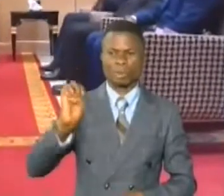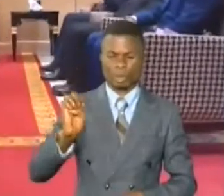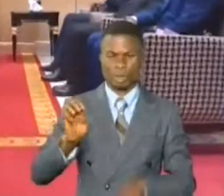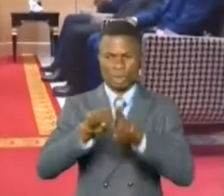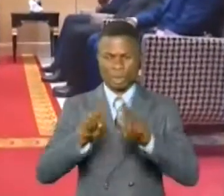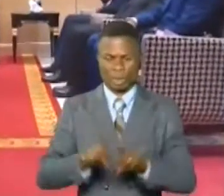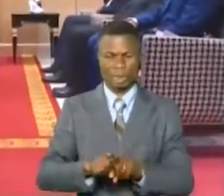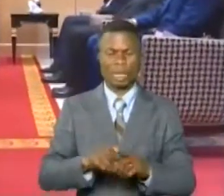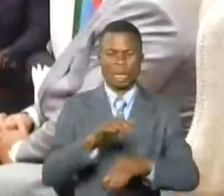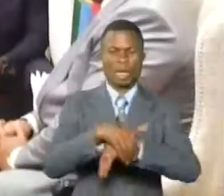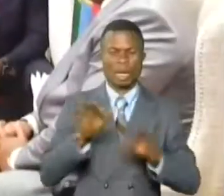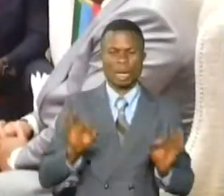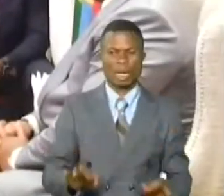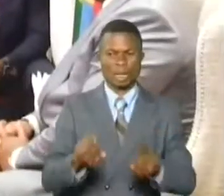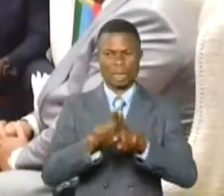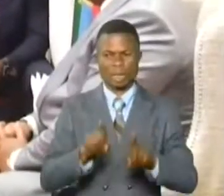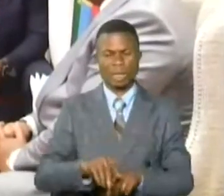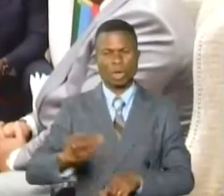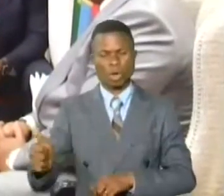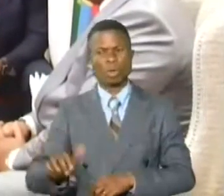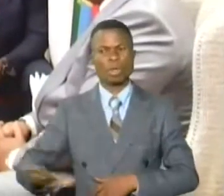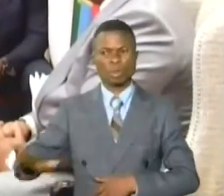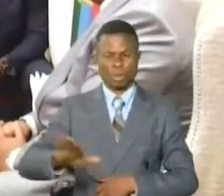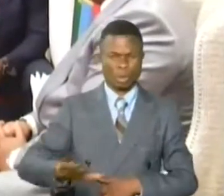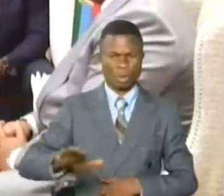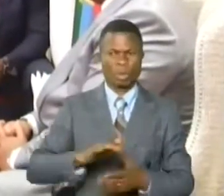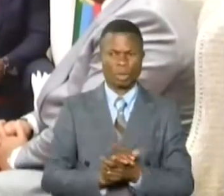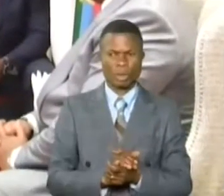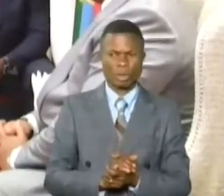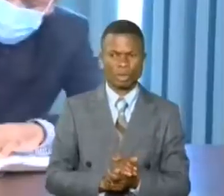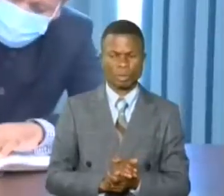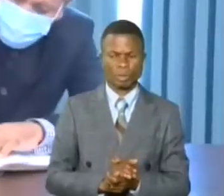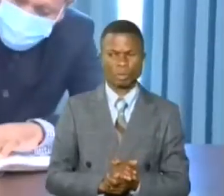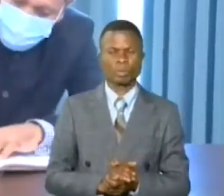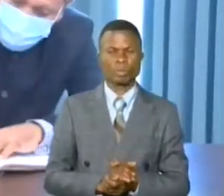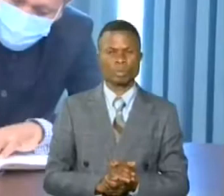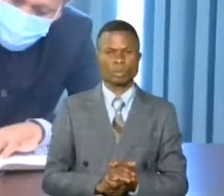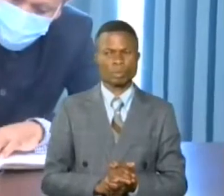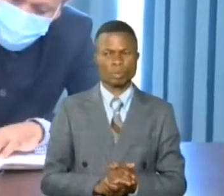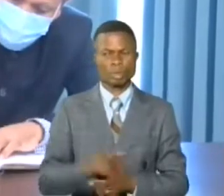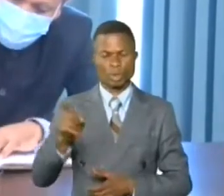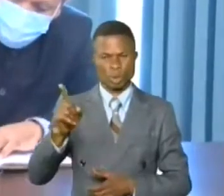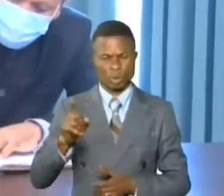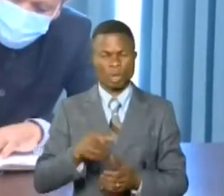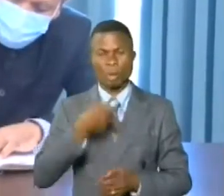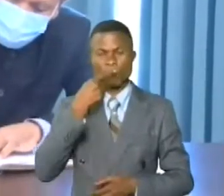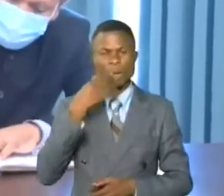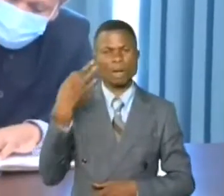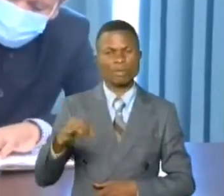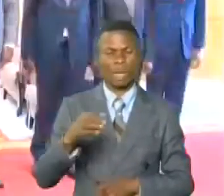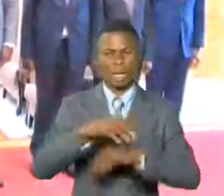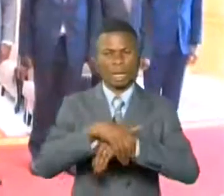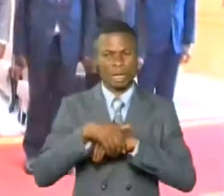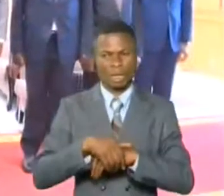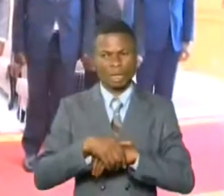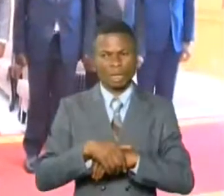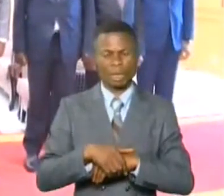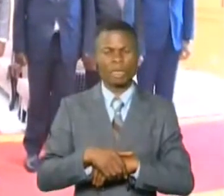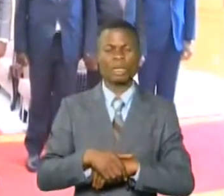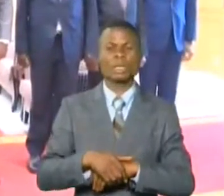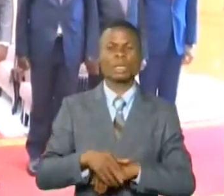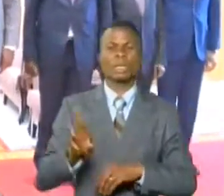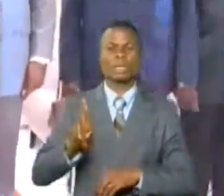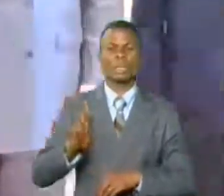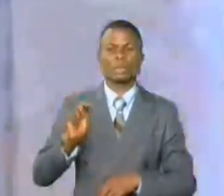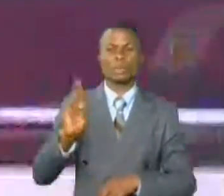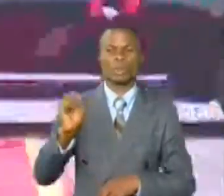Athènes en Grèce et à Jalalabad, ville de l'Est de l'Afghanistan. Il parle français, l'anglais, le russe et les